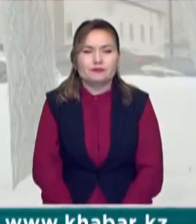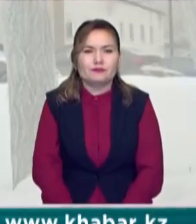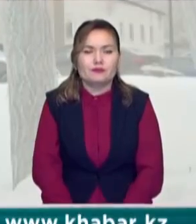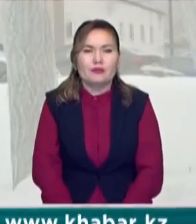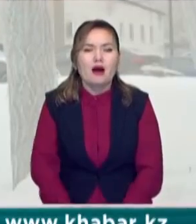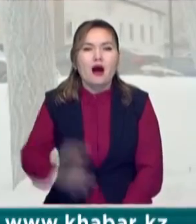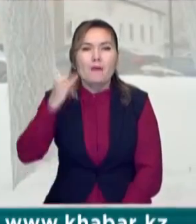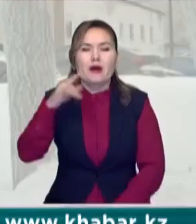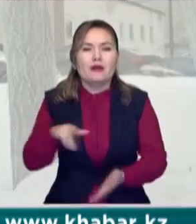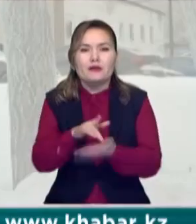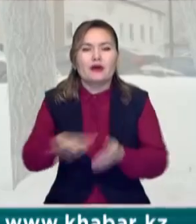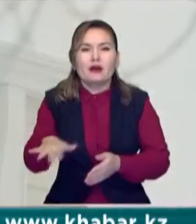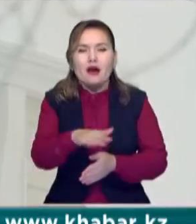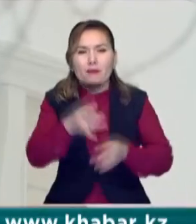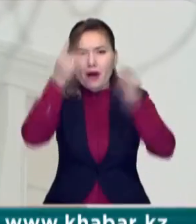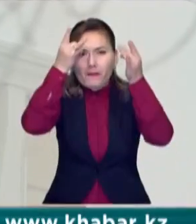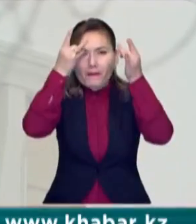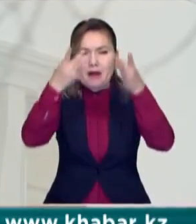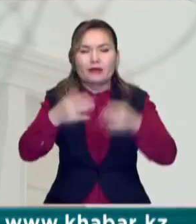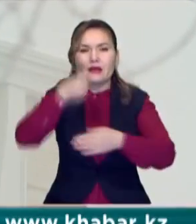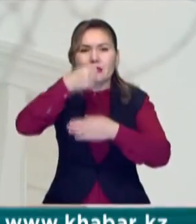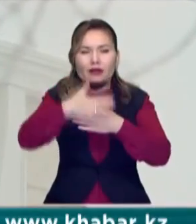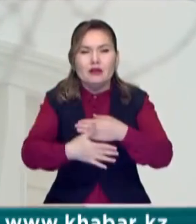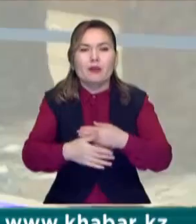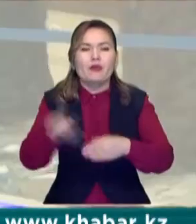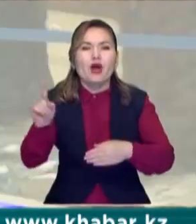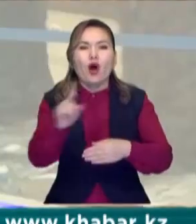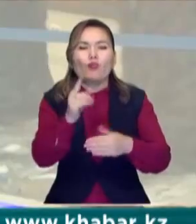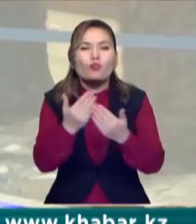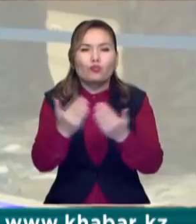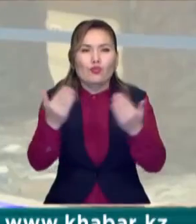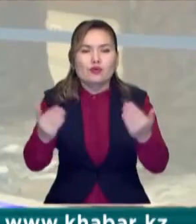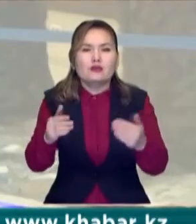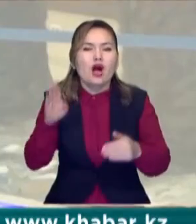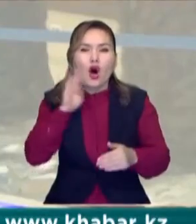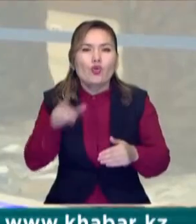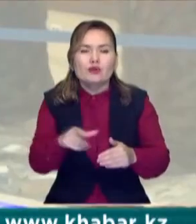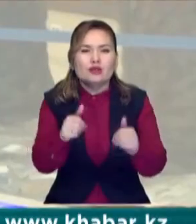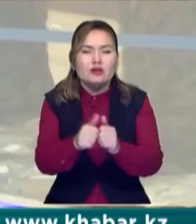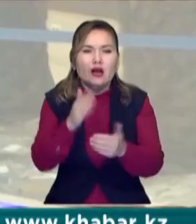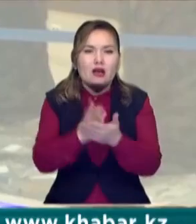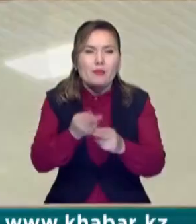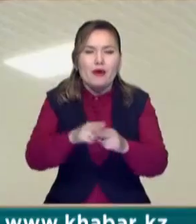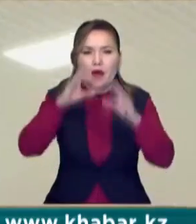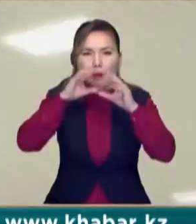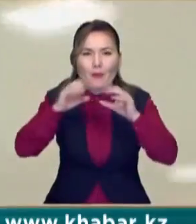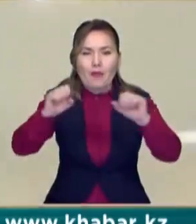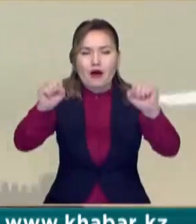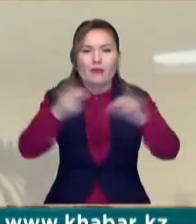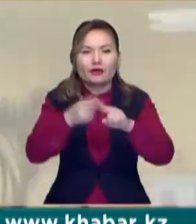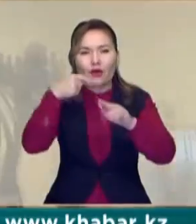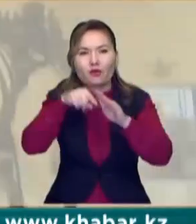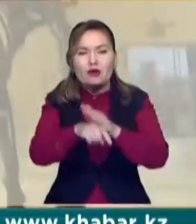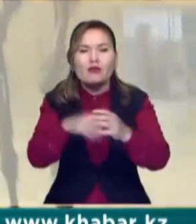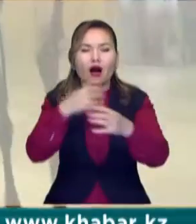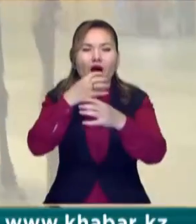Ертіс деген атауға ие болған мәдени ошақ өзеннің бойында орналасқан. Кіреберісте пілтекті алып жануар мамонттың мүсінімен бұғының қаңқасы